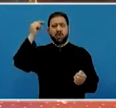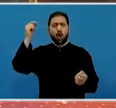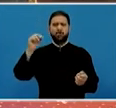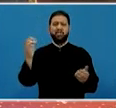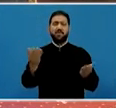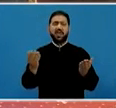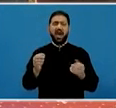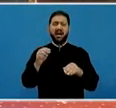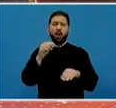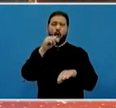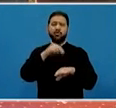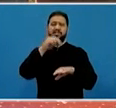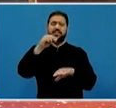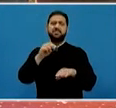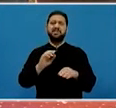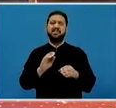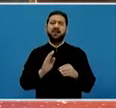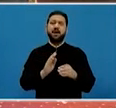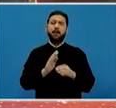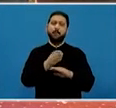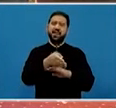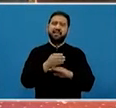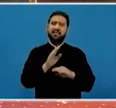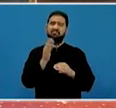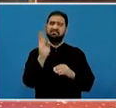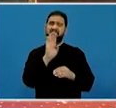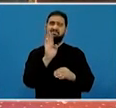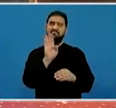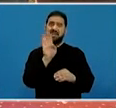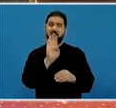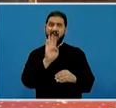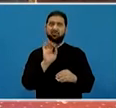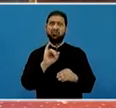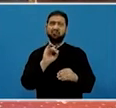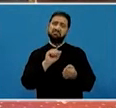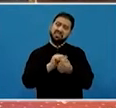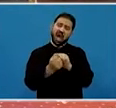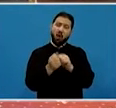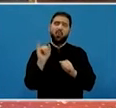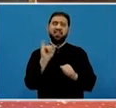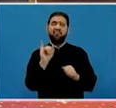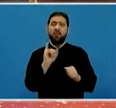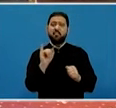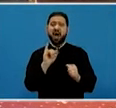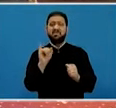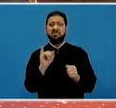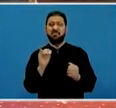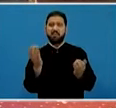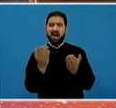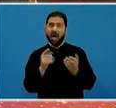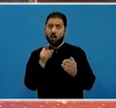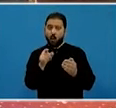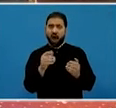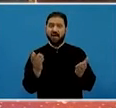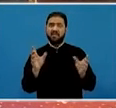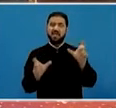simți prin intermediul unor imagini sau ale unor informații pe care le ai despre un eveniment și ea, bineînțeles,